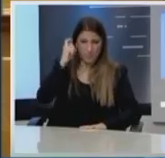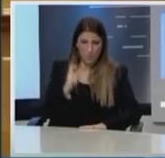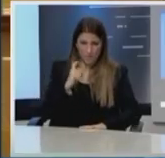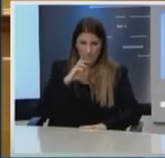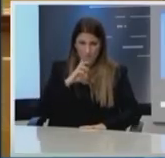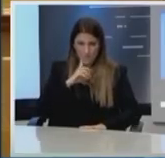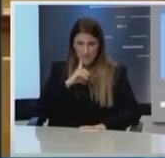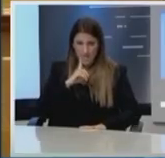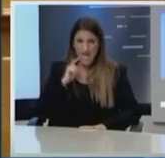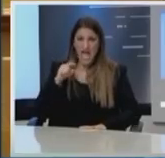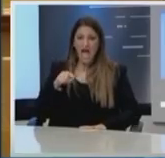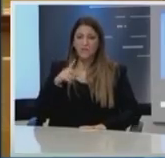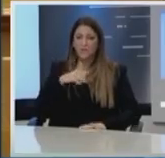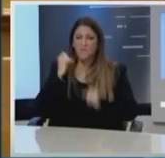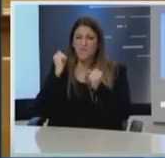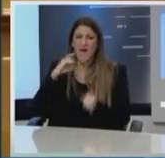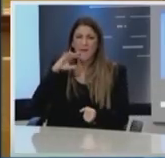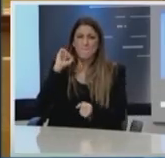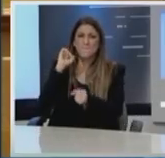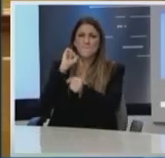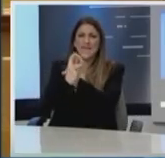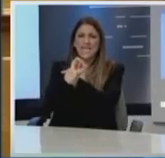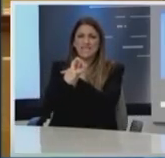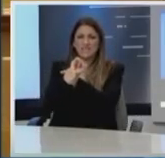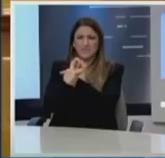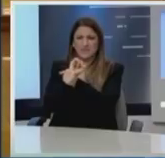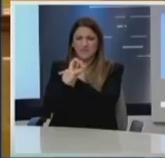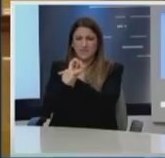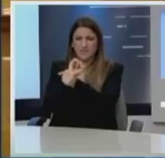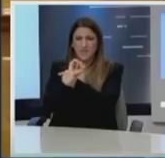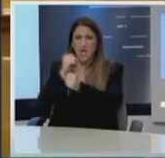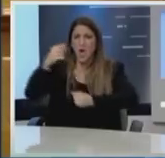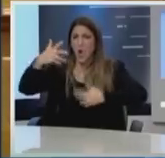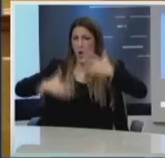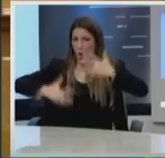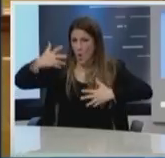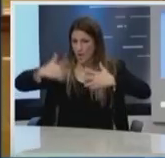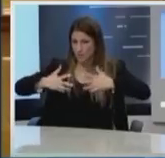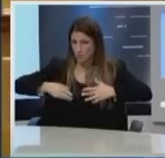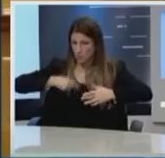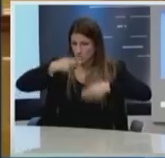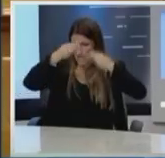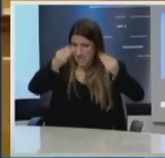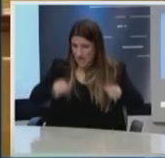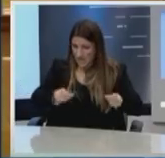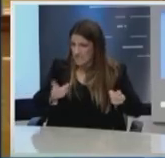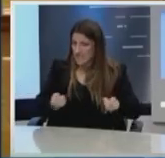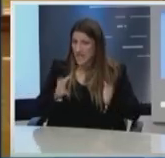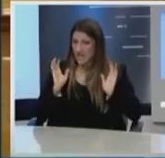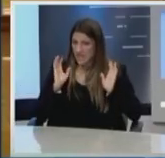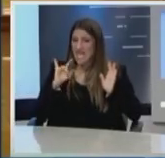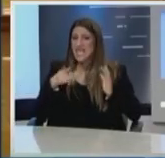αυτός ο Βαρυπινίτης, τους λογαριασμούς που κατέθεσε οδηγείς από πουθενά, ή